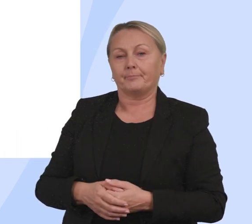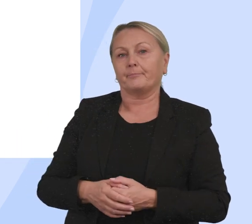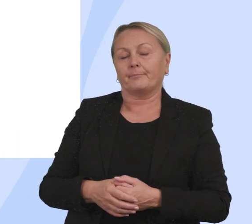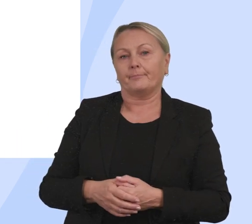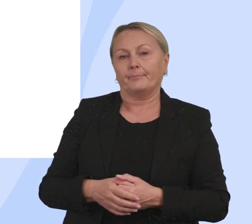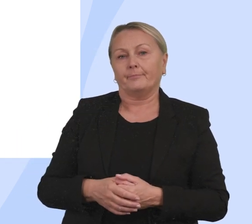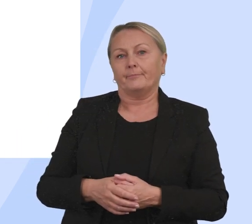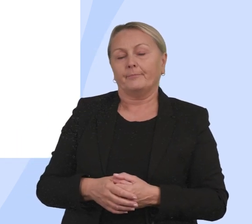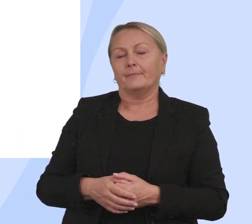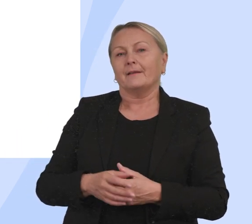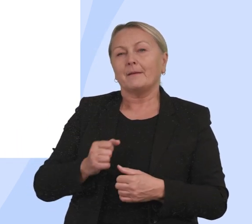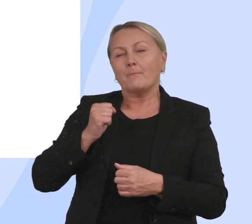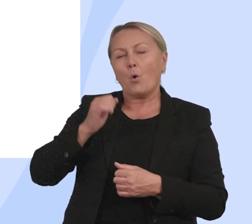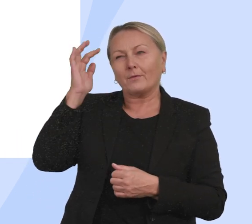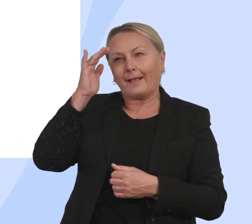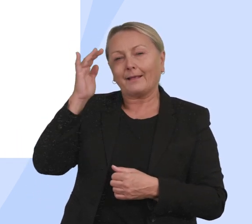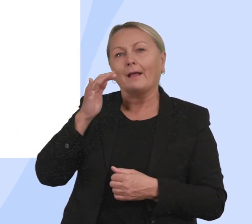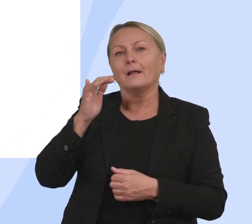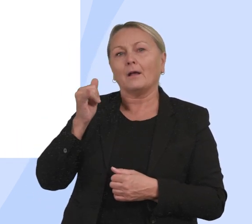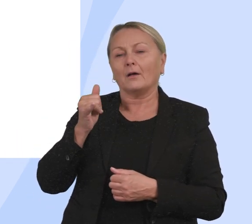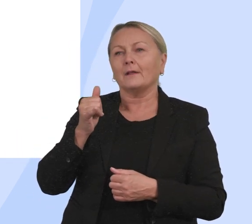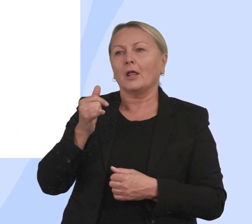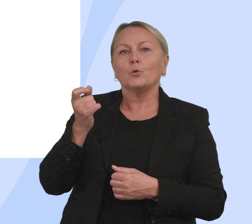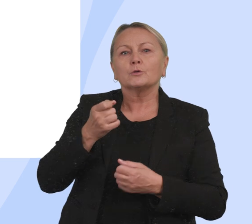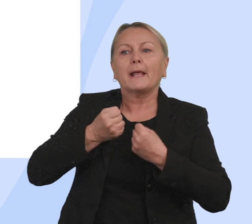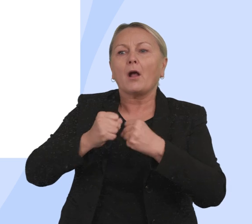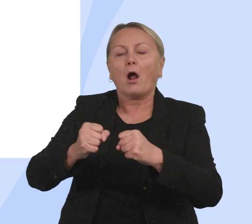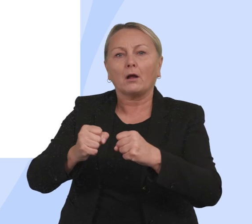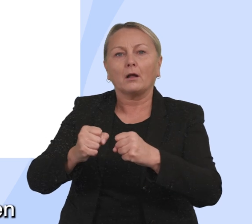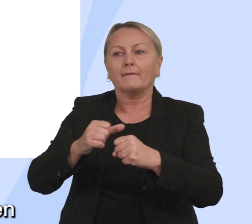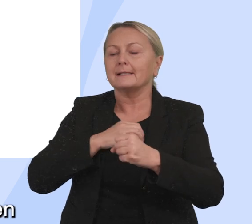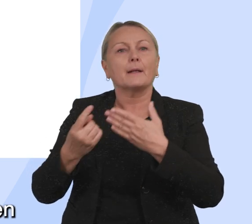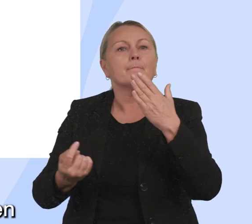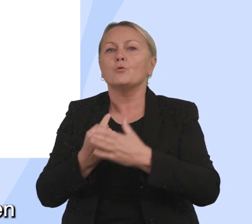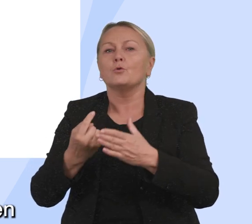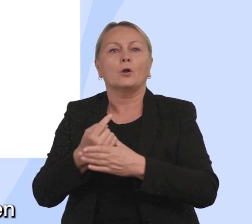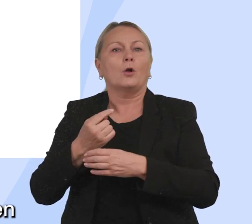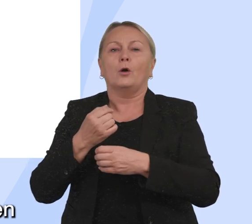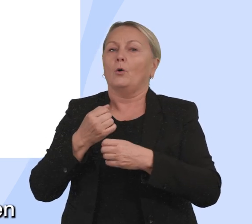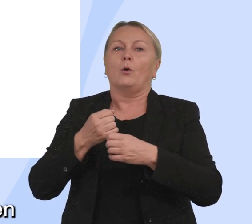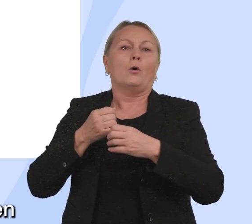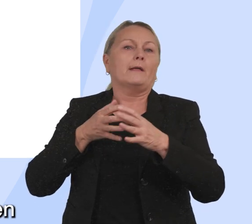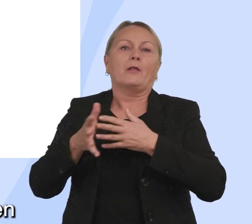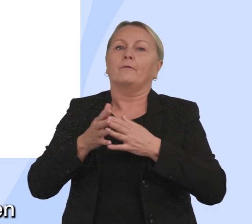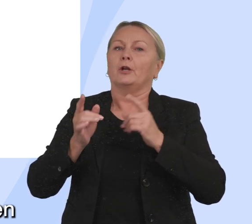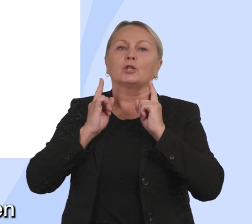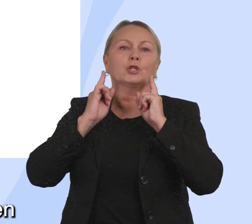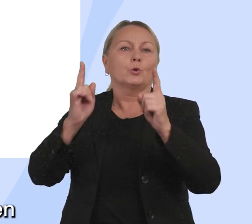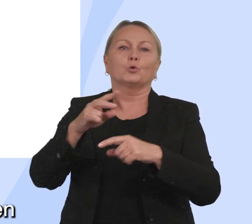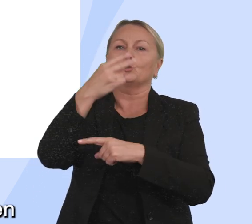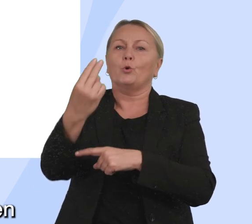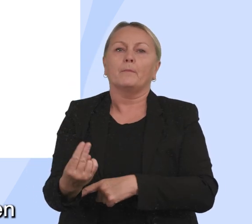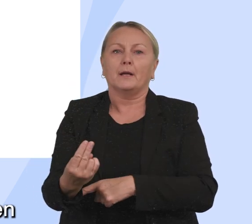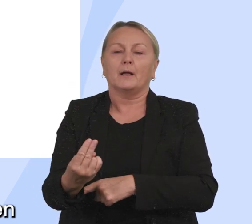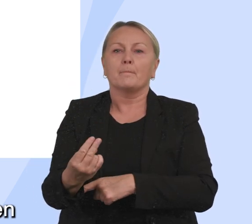er det, der er på spil, ellers kan det ikke lade sig gøre at lave synkronspring. Man er jo nødt til at kunne mærke i